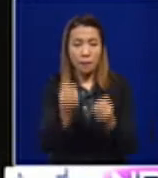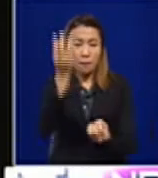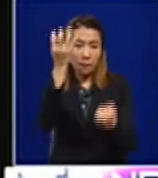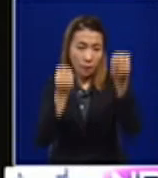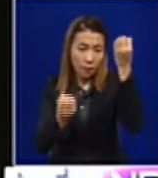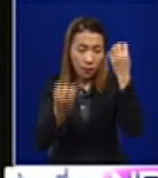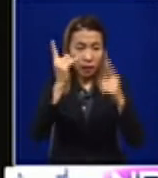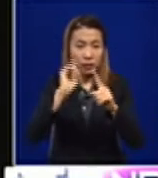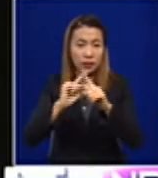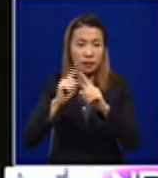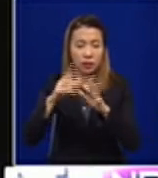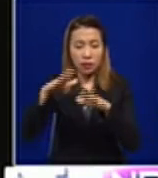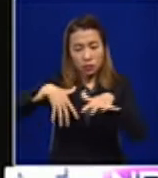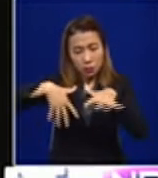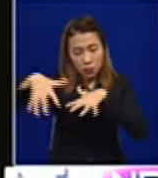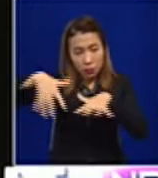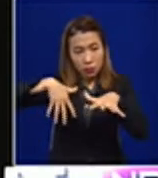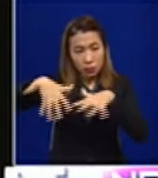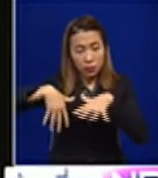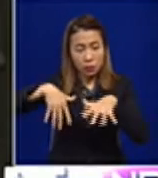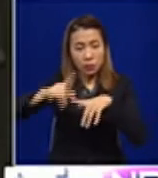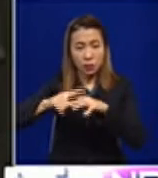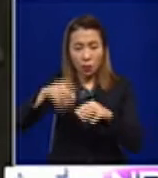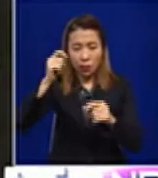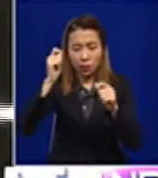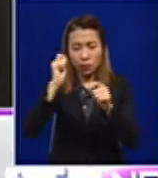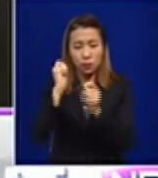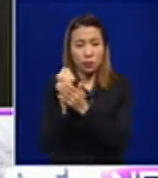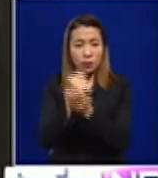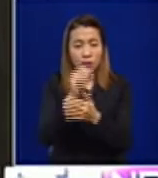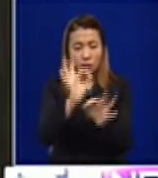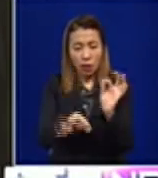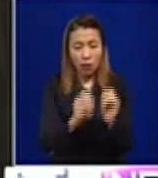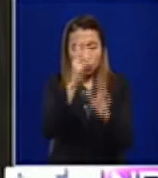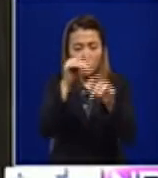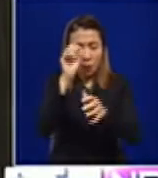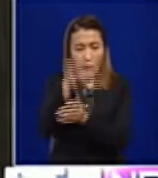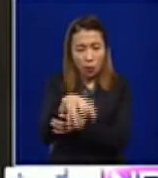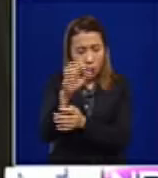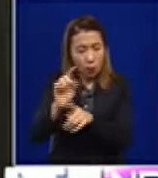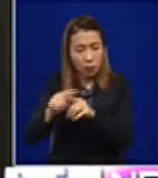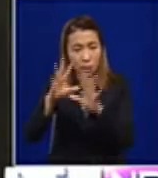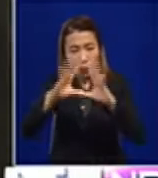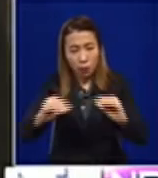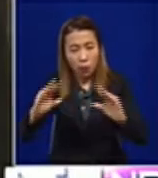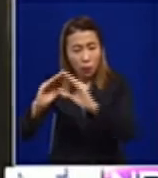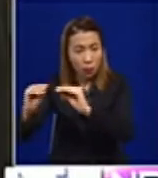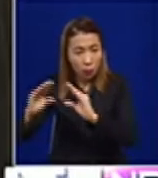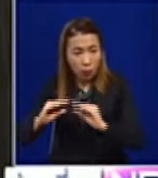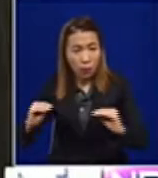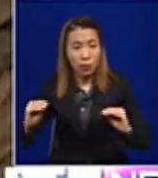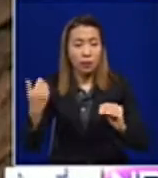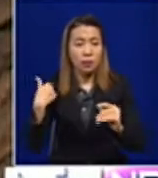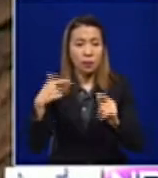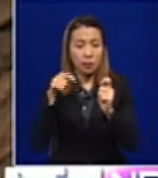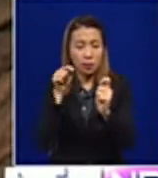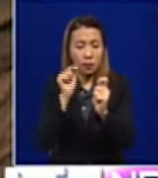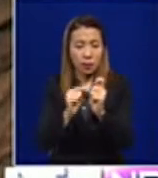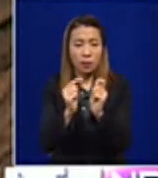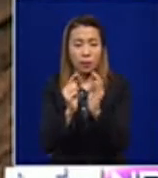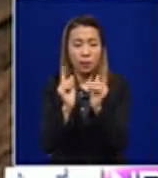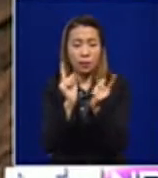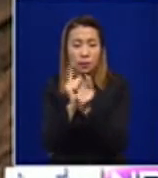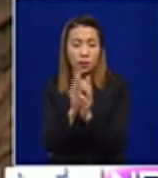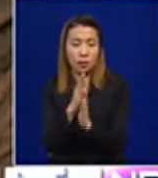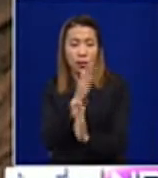ที่ที่เกี่ยวข้องรวมทั้งชาวบ้านช่วยกันดับไฟที่ลุกไหม้บริเวณป่าสงวนแห่งชาติป่าช่องแคบแม่โกนเกณฑ์อำเภอพบพระ